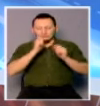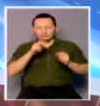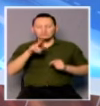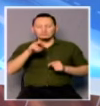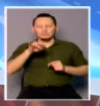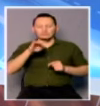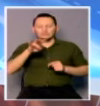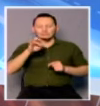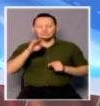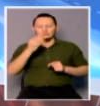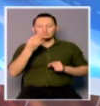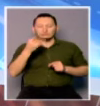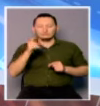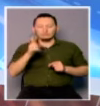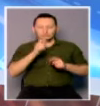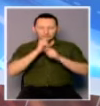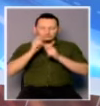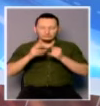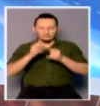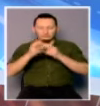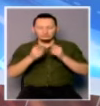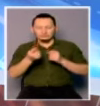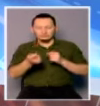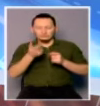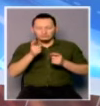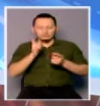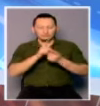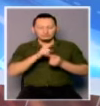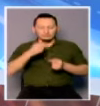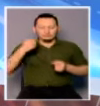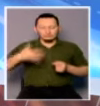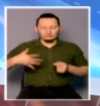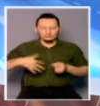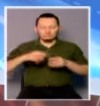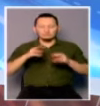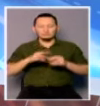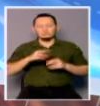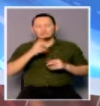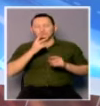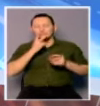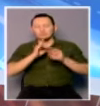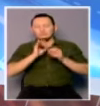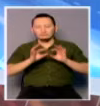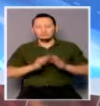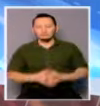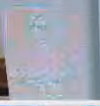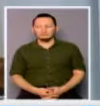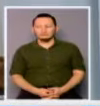ғалымы Наджих Шейх тарту еткен. Әлемде санаулы адамда кездесетін бағалы дүниені әріптесім Нұргүл Рамазанова көріп келді.